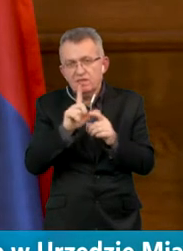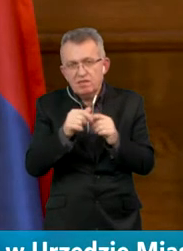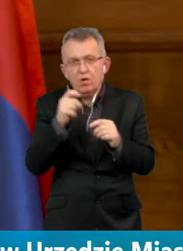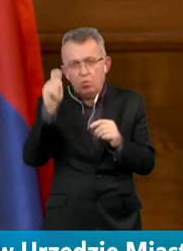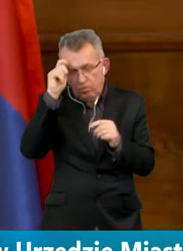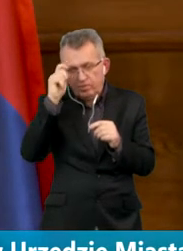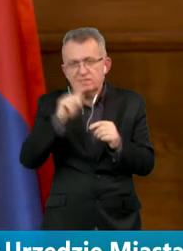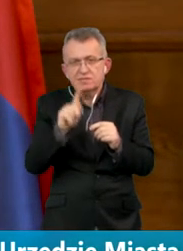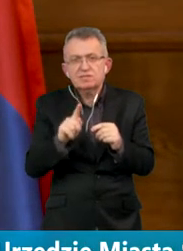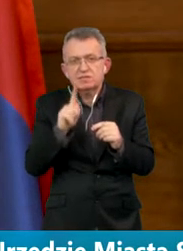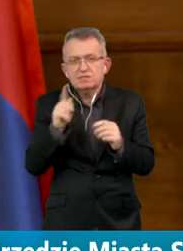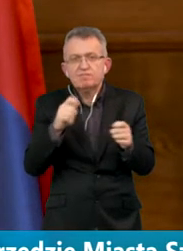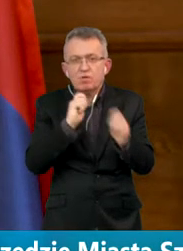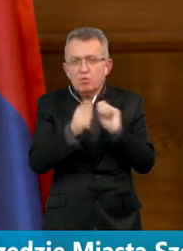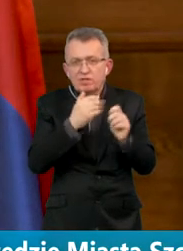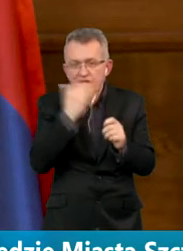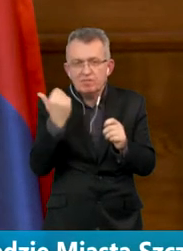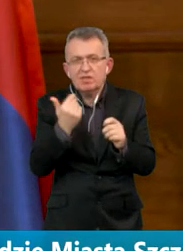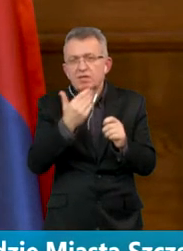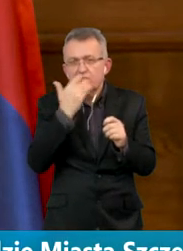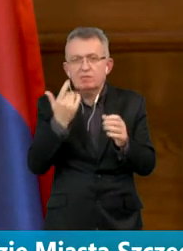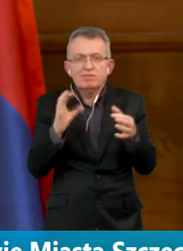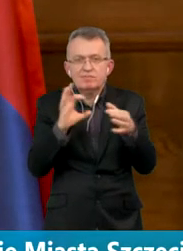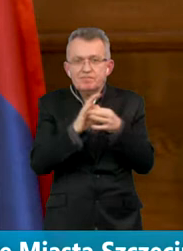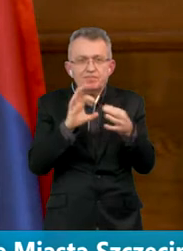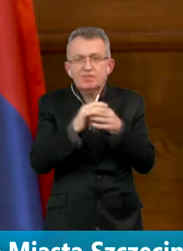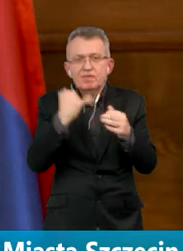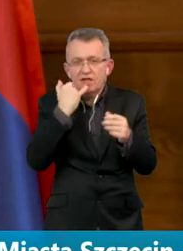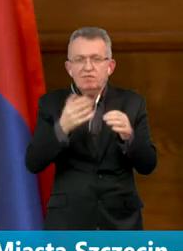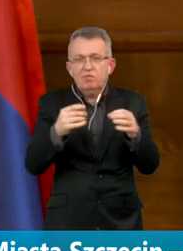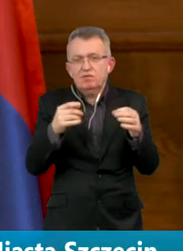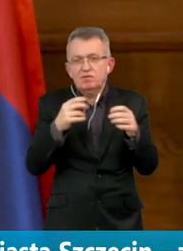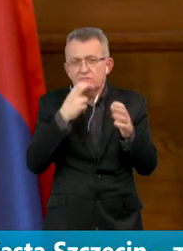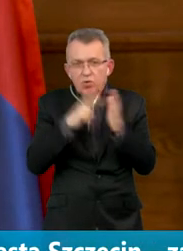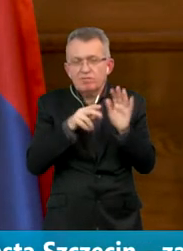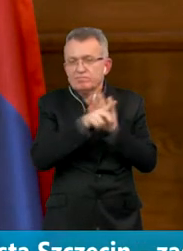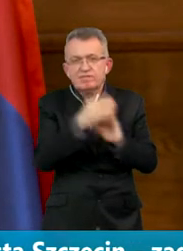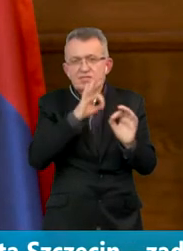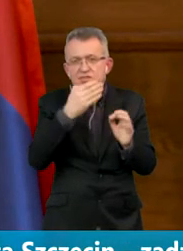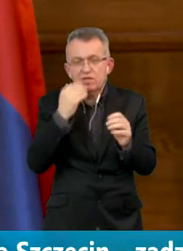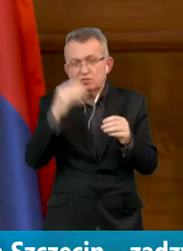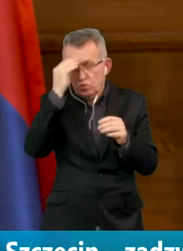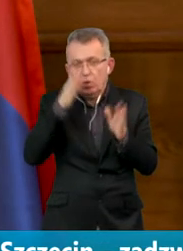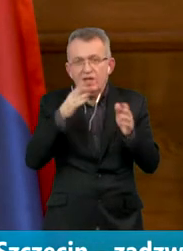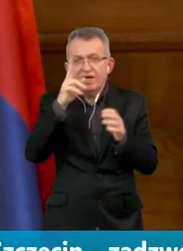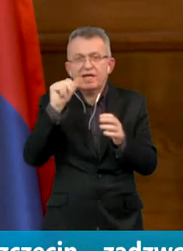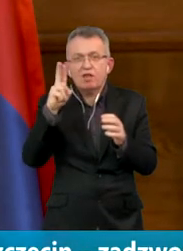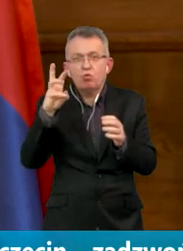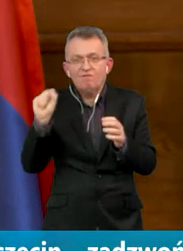kłopoty związane ze skomunikowaniem i dostarczeniem wszystkich mediów do tego obszaru. Jeżeli chodzi o szkołę przy ulicy Kredowej, to